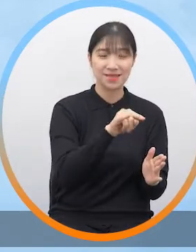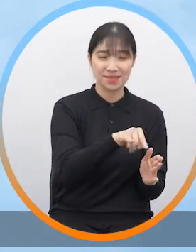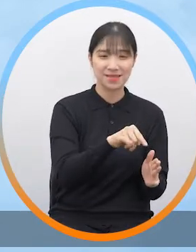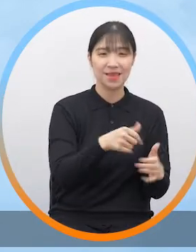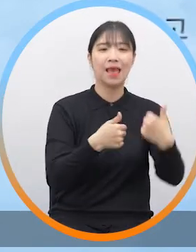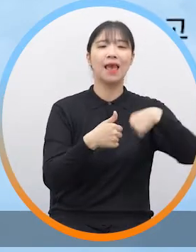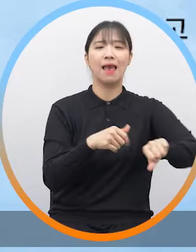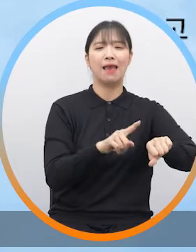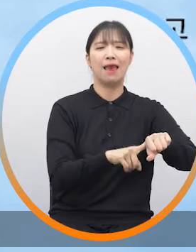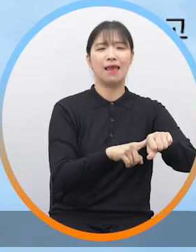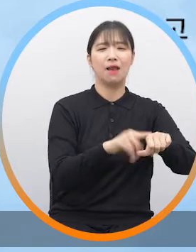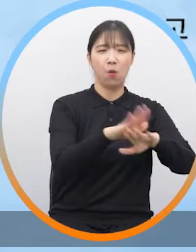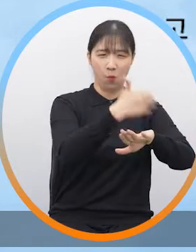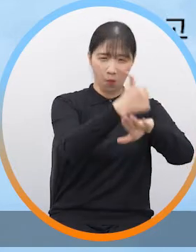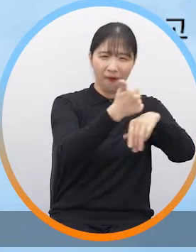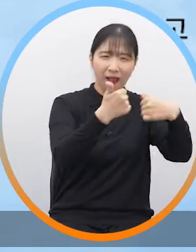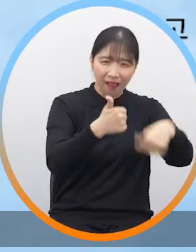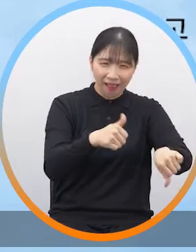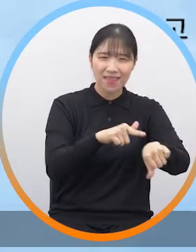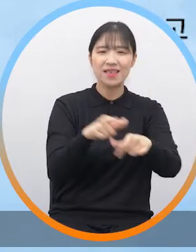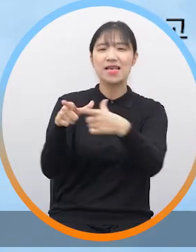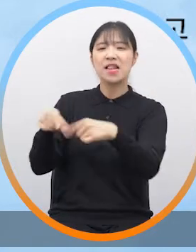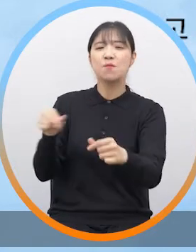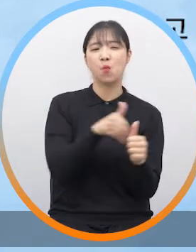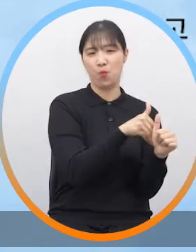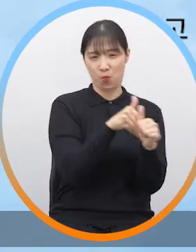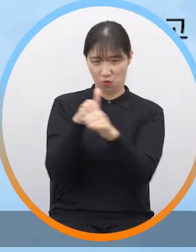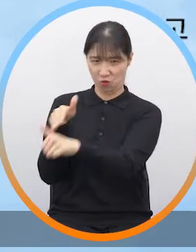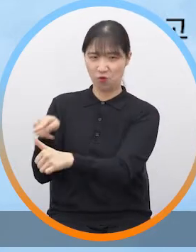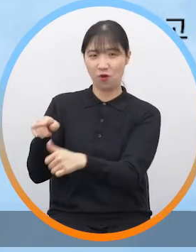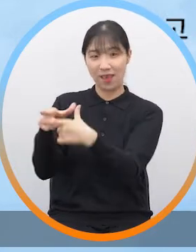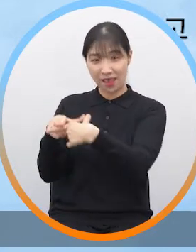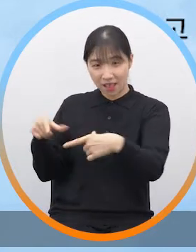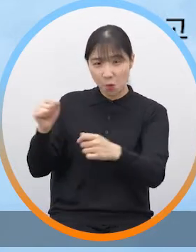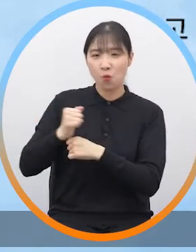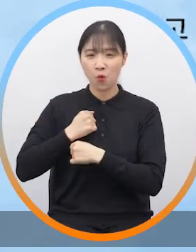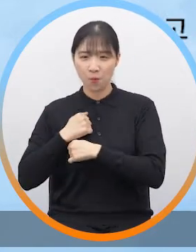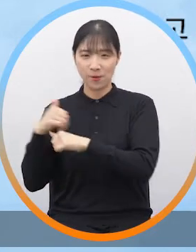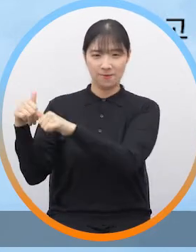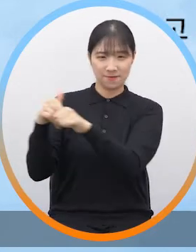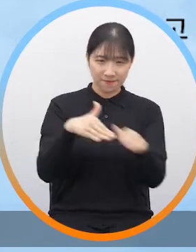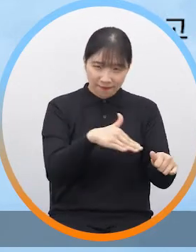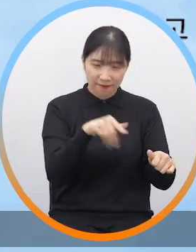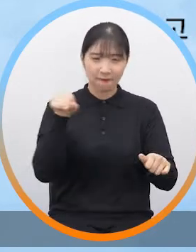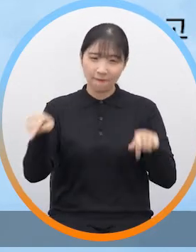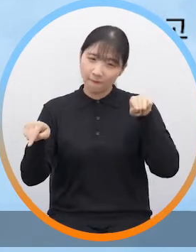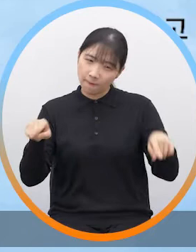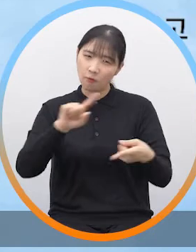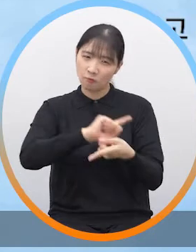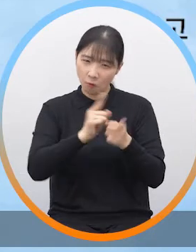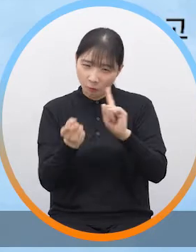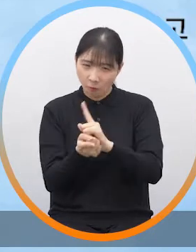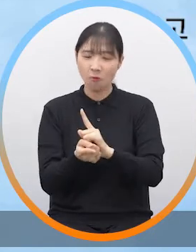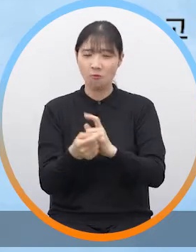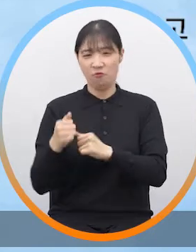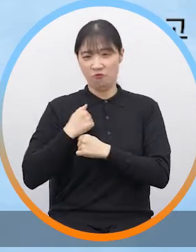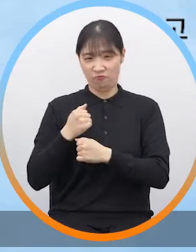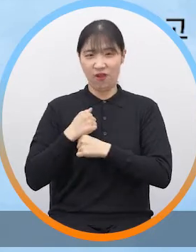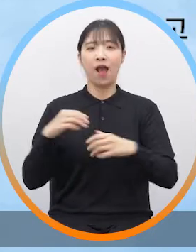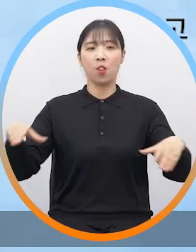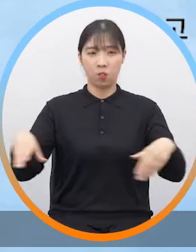전지를 외국, 일본에 파견하고 외국에서도 병력을 지원하는 등 백제와 예양국의 군사동맹이